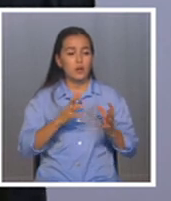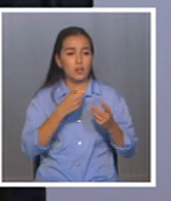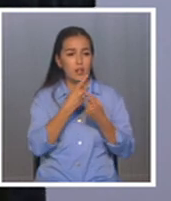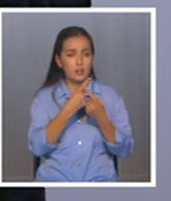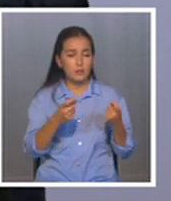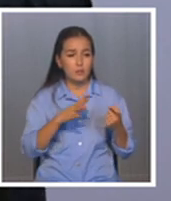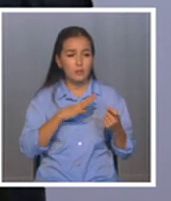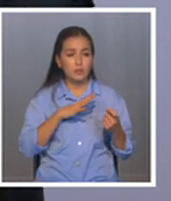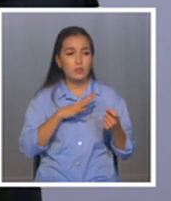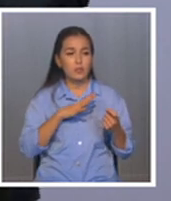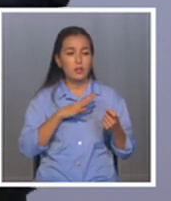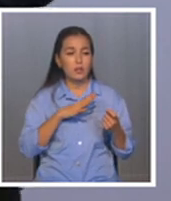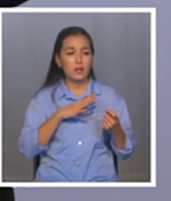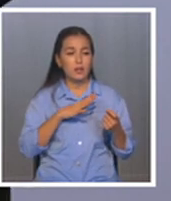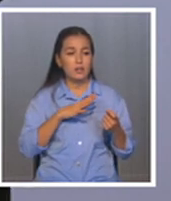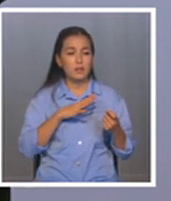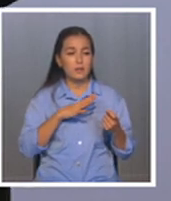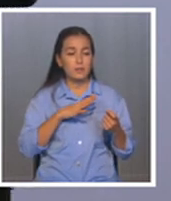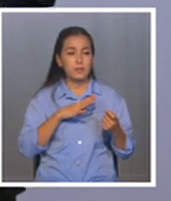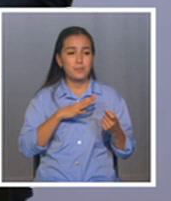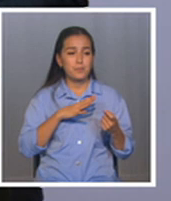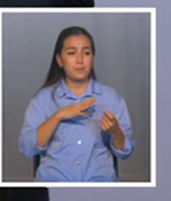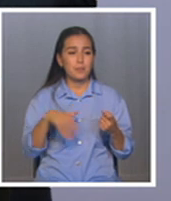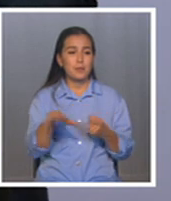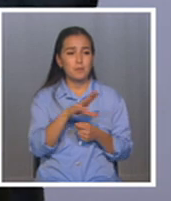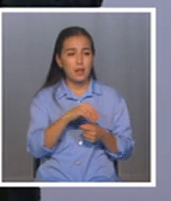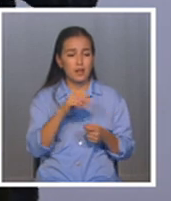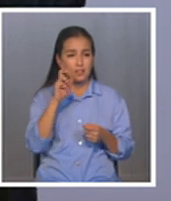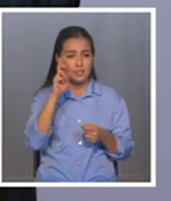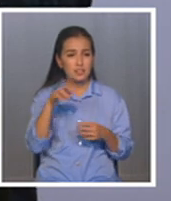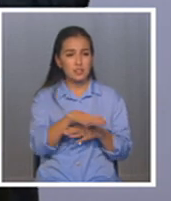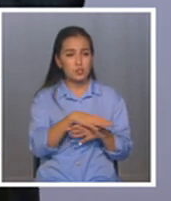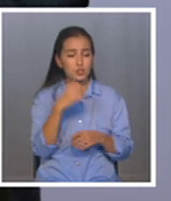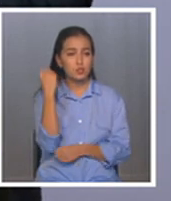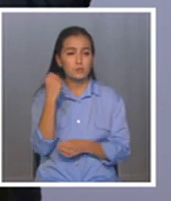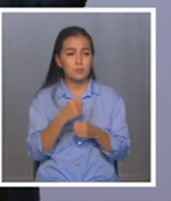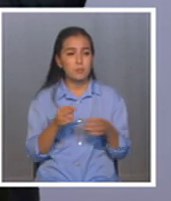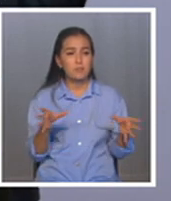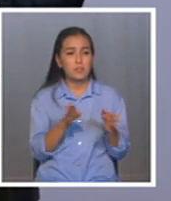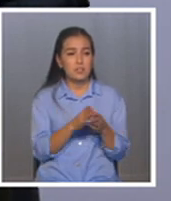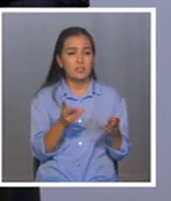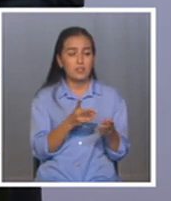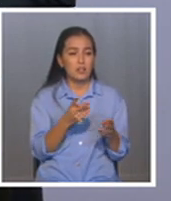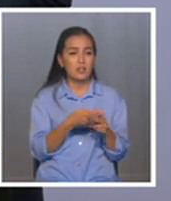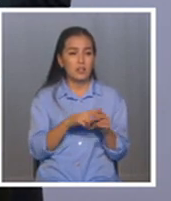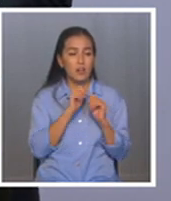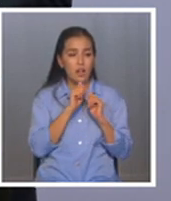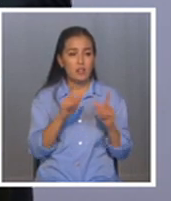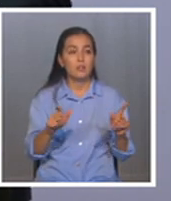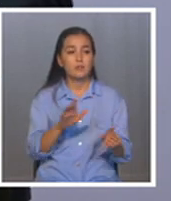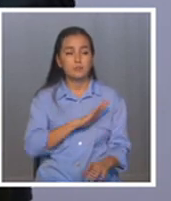ететіні туралы мәлімдеп, барлық елдердің жұмысшылары бірігіндер деген ұран тастады.